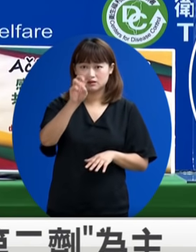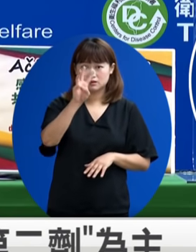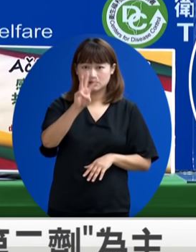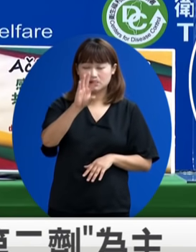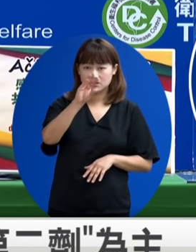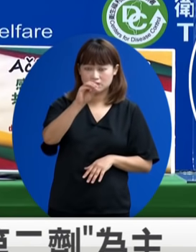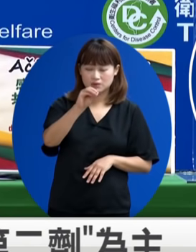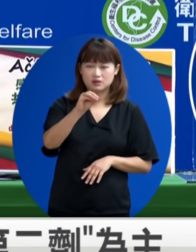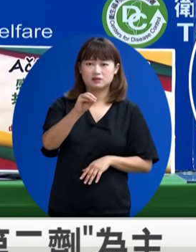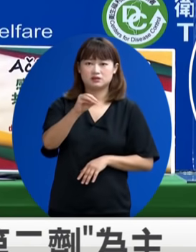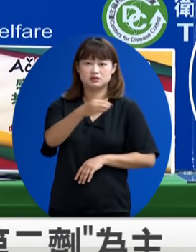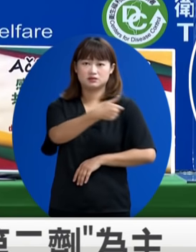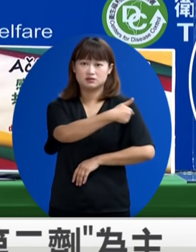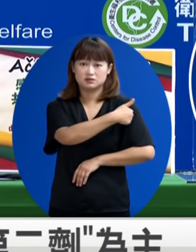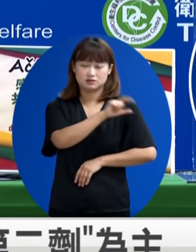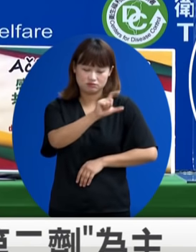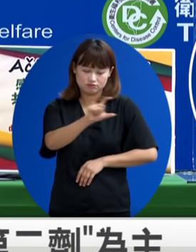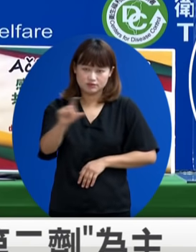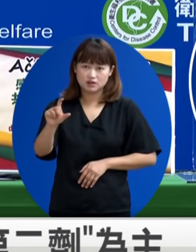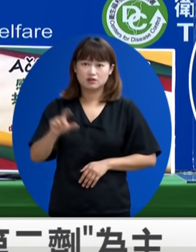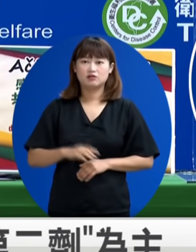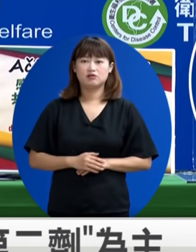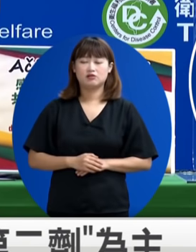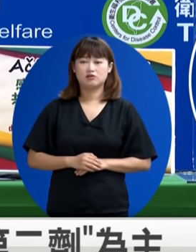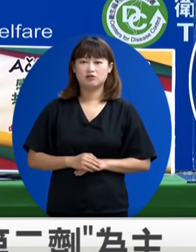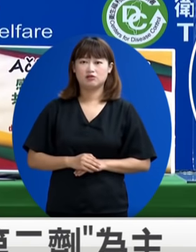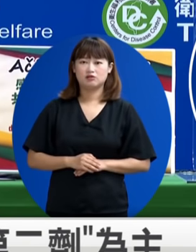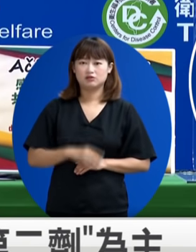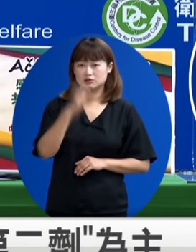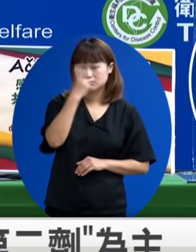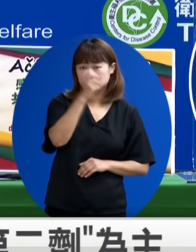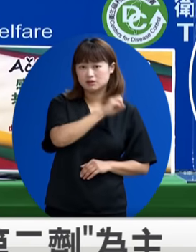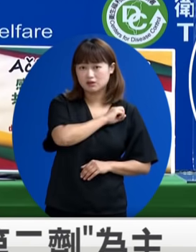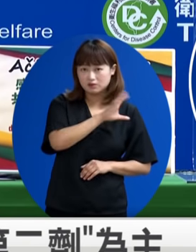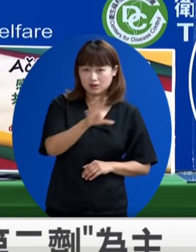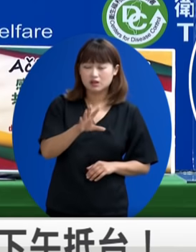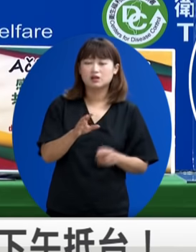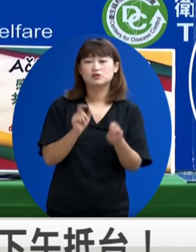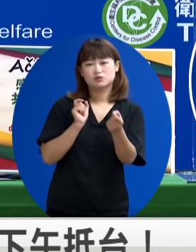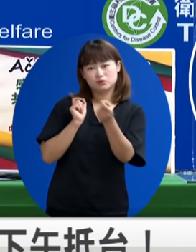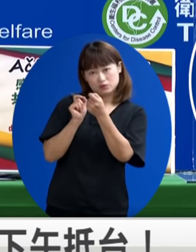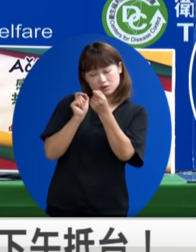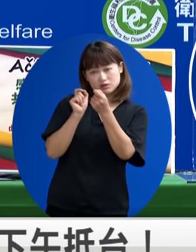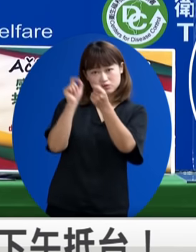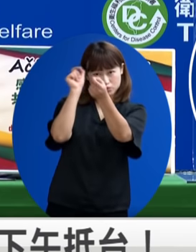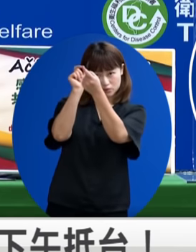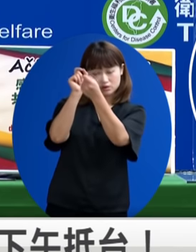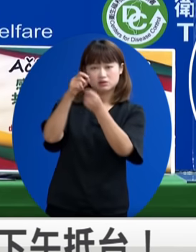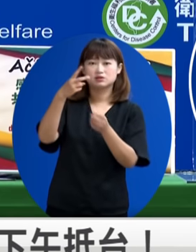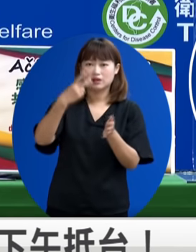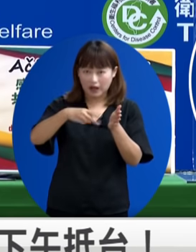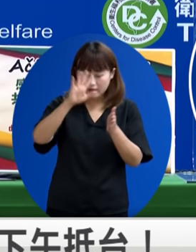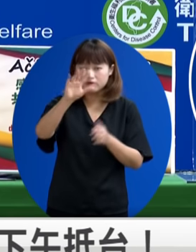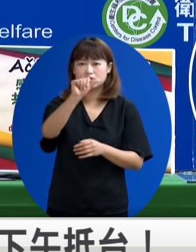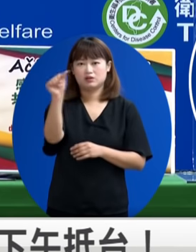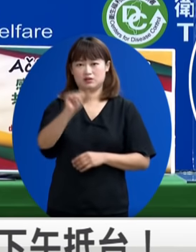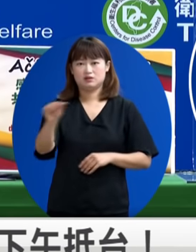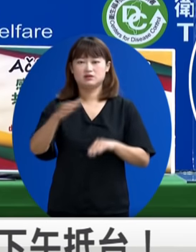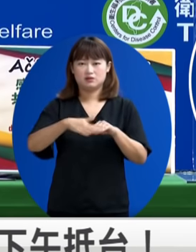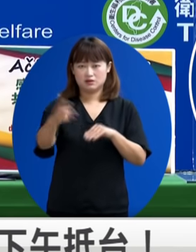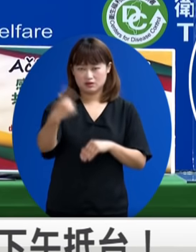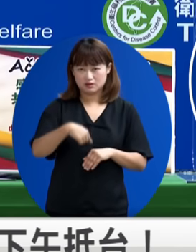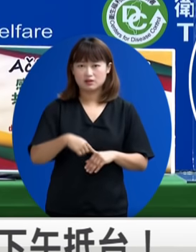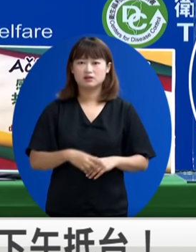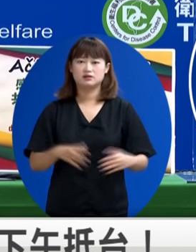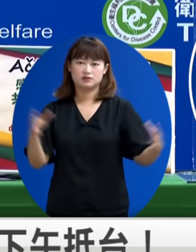哈，那当然风险展望完之后，我们大概近日也有这 AZ 要来。是会并入同一批里面做施